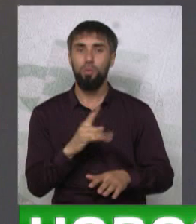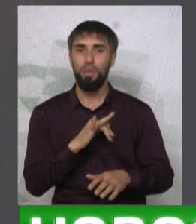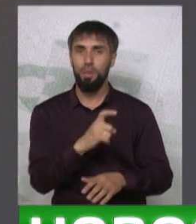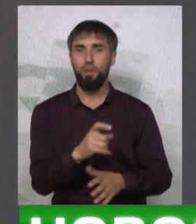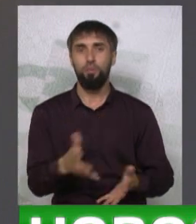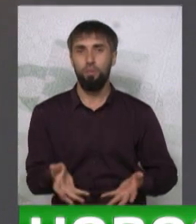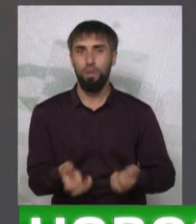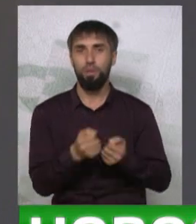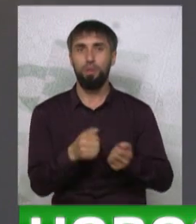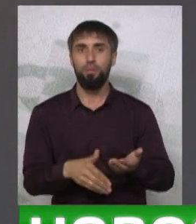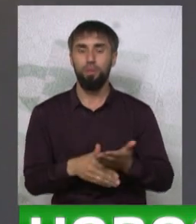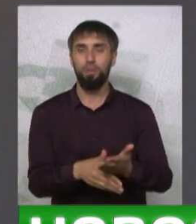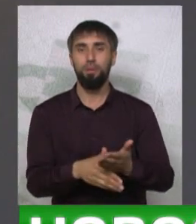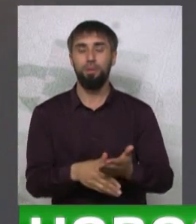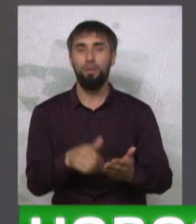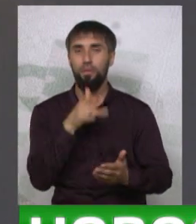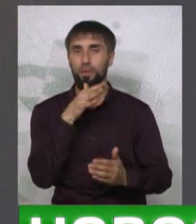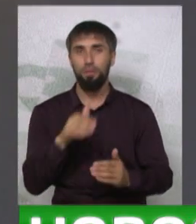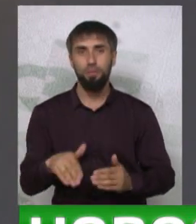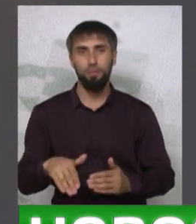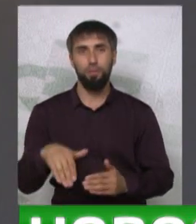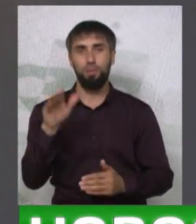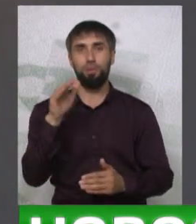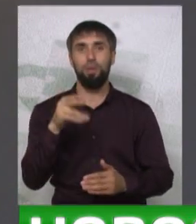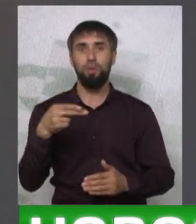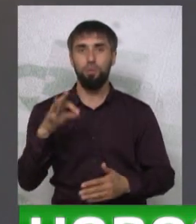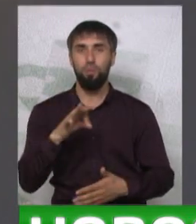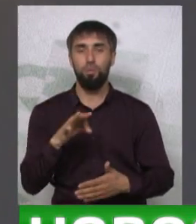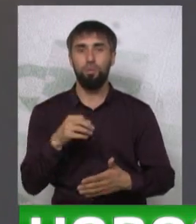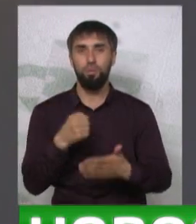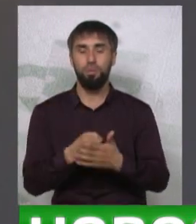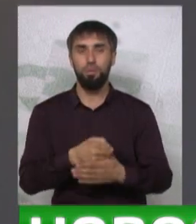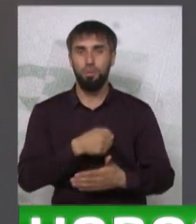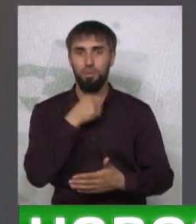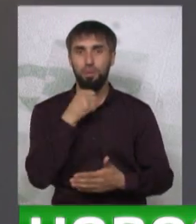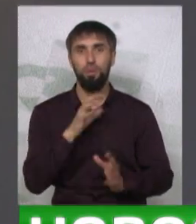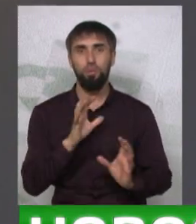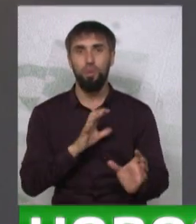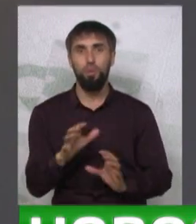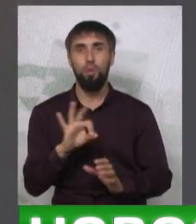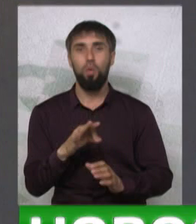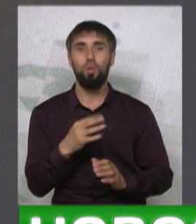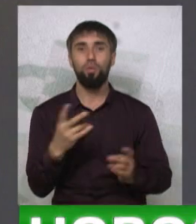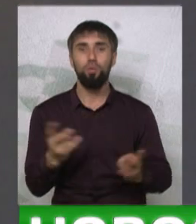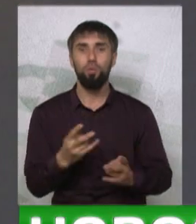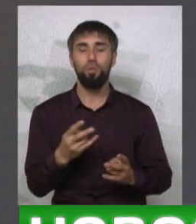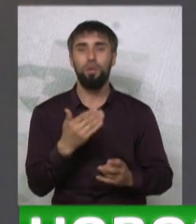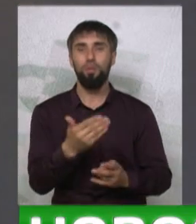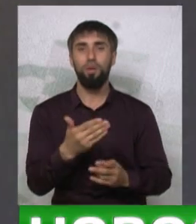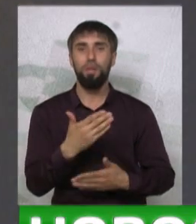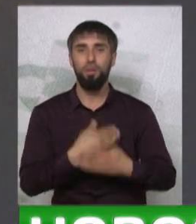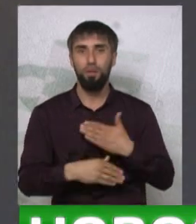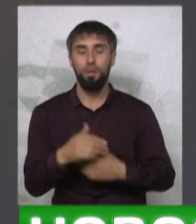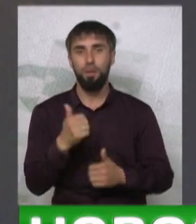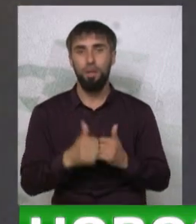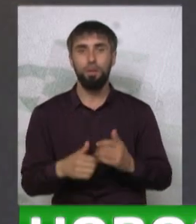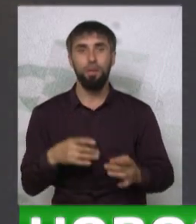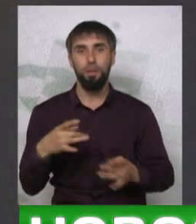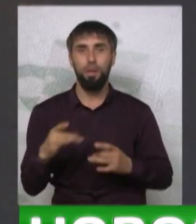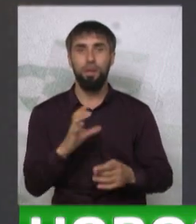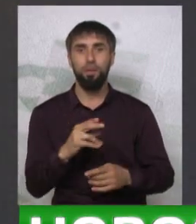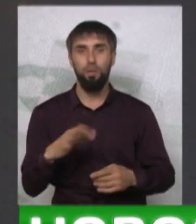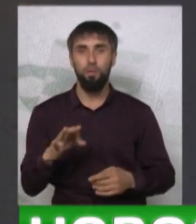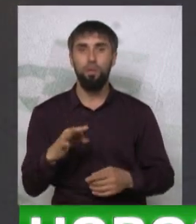поддерживать, начиная с малых лет и на протяжении всего жизненного пути. Заботясь о потребностях маломобильных групп населения в каждом регионе